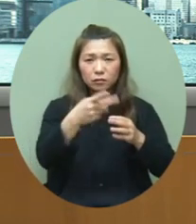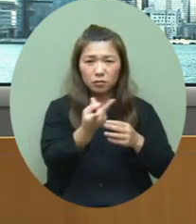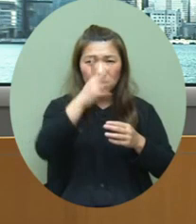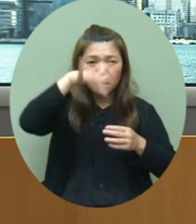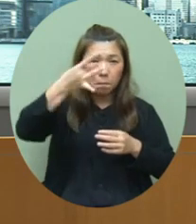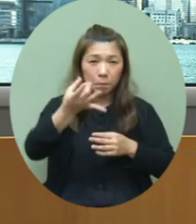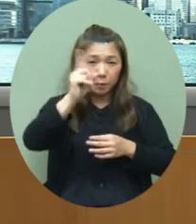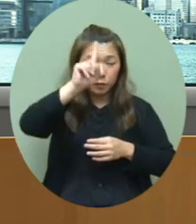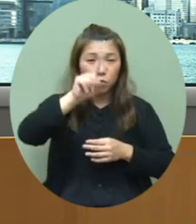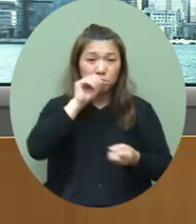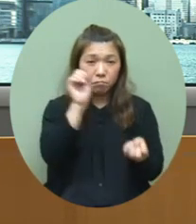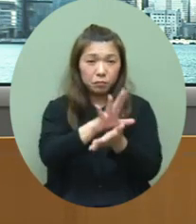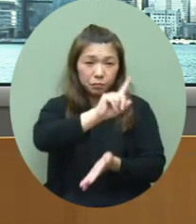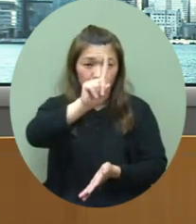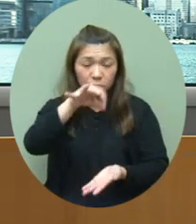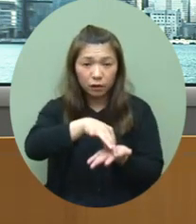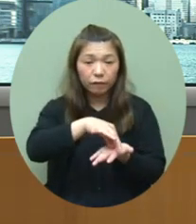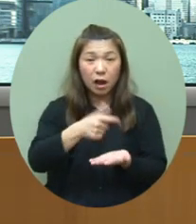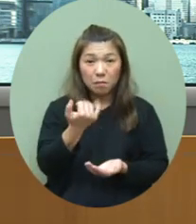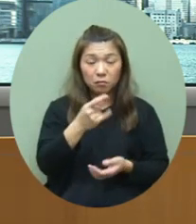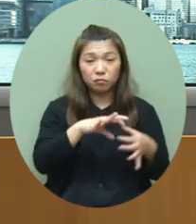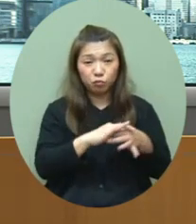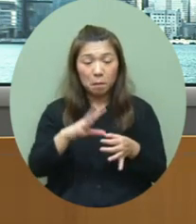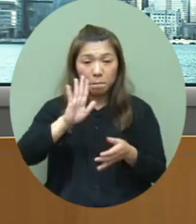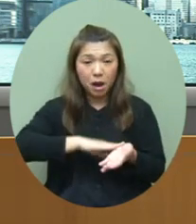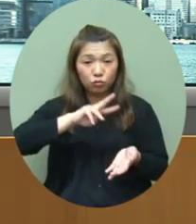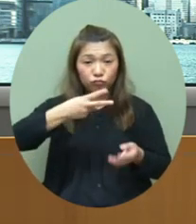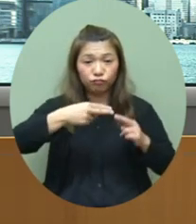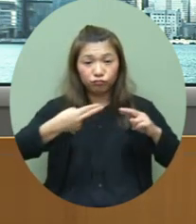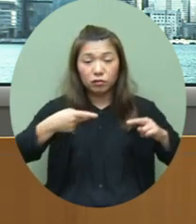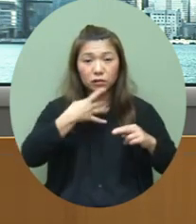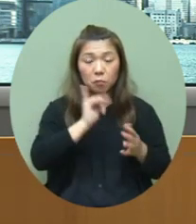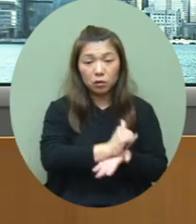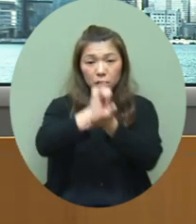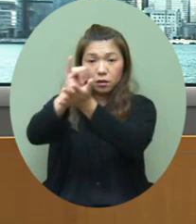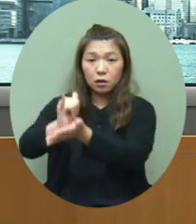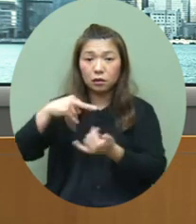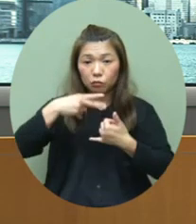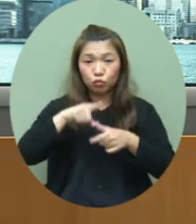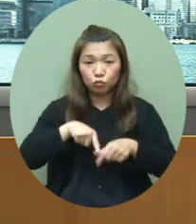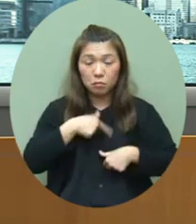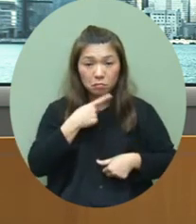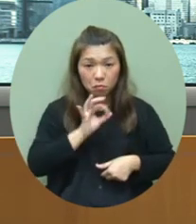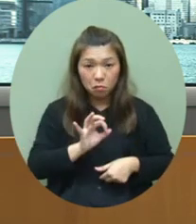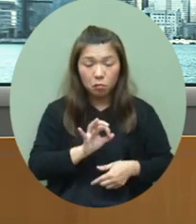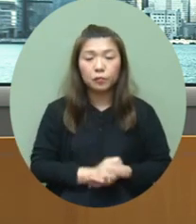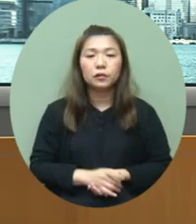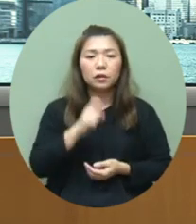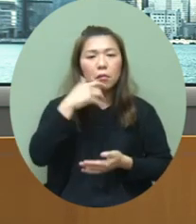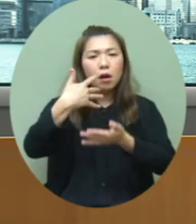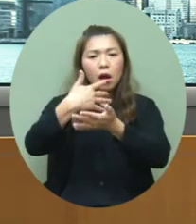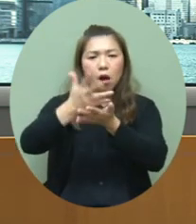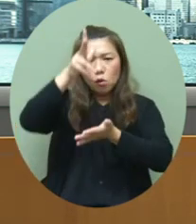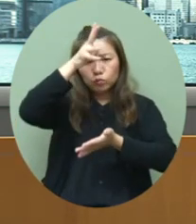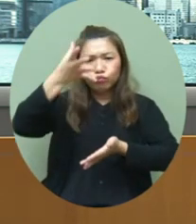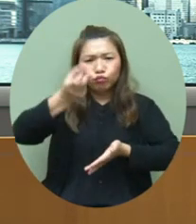頭咧，同埋佢哋喺邊度種啦？當中有冇涉及到變異病毒？佢哋有冇俾人送去檢疫中心啦？有冇其他嘅官員係緊